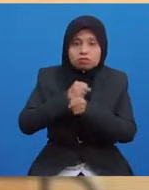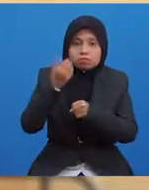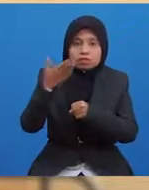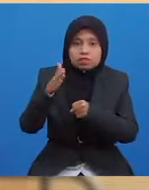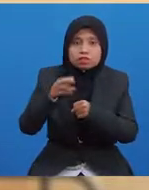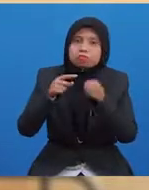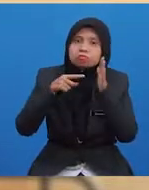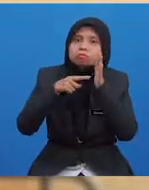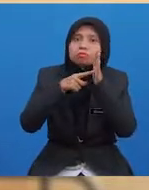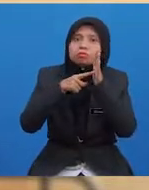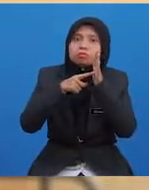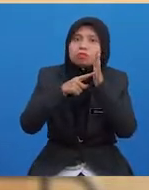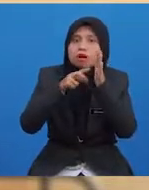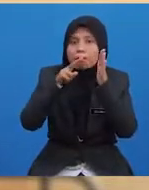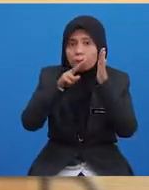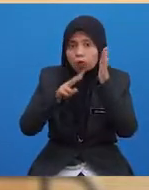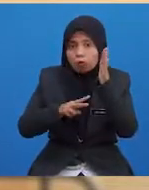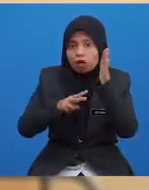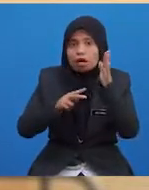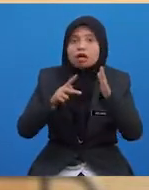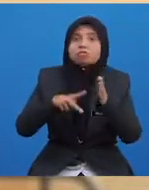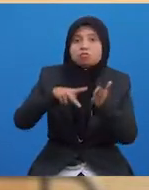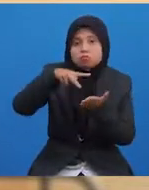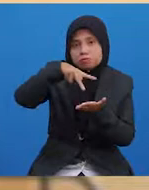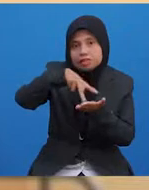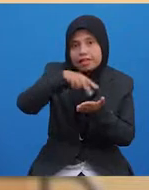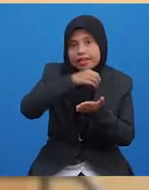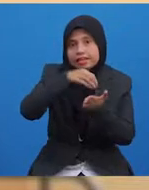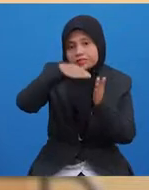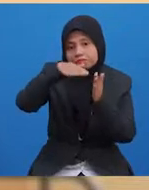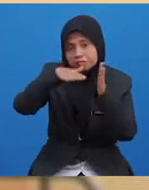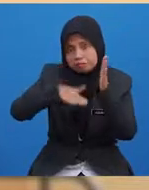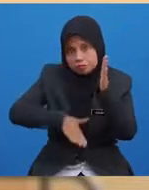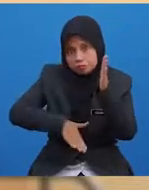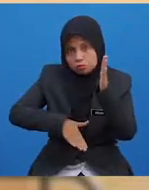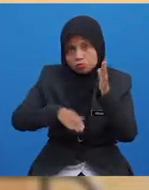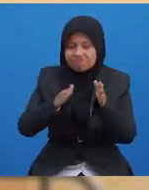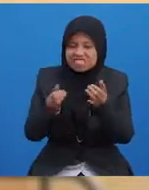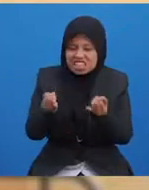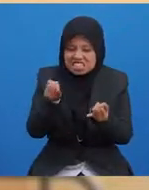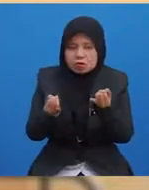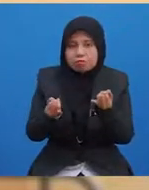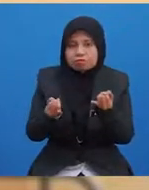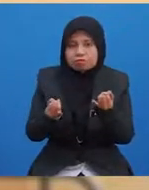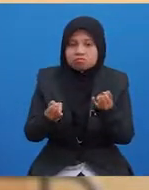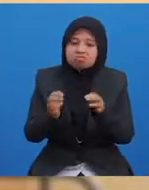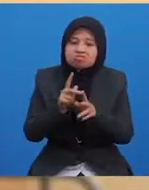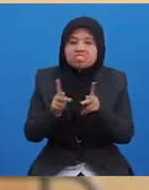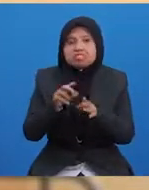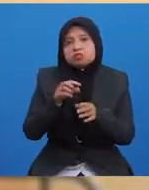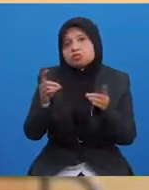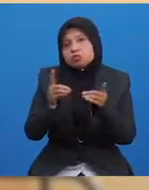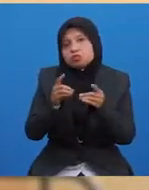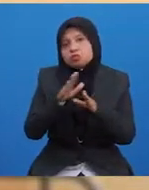yang menunjukkan pola meningkat, pola menurun dan tidak konsisten. Jarang sekali ya kita temui